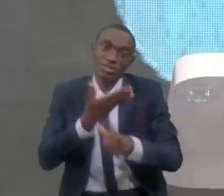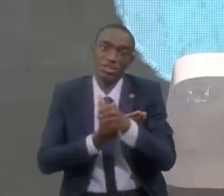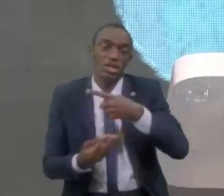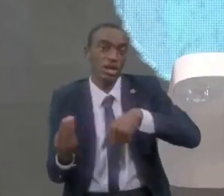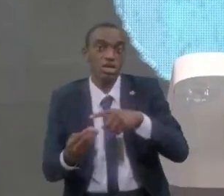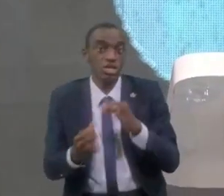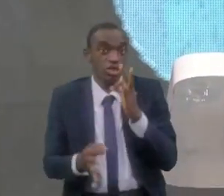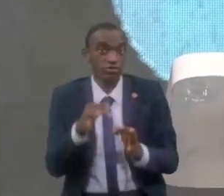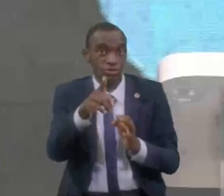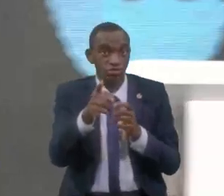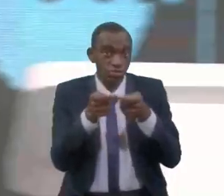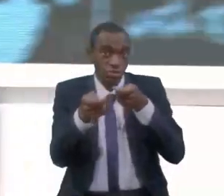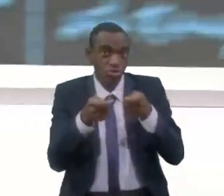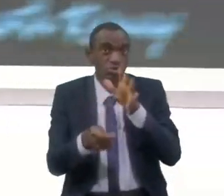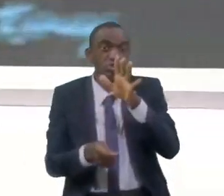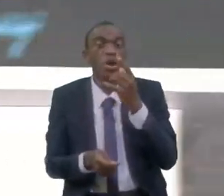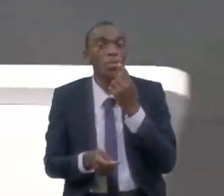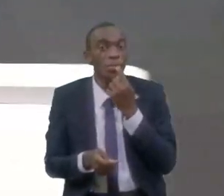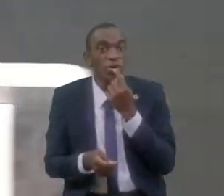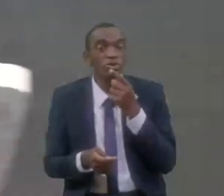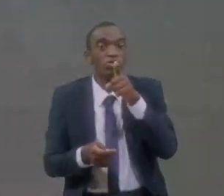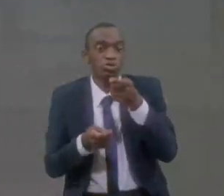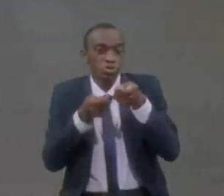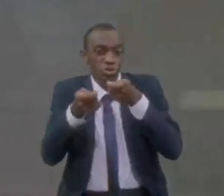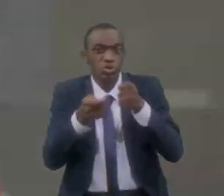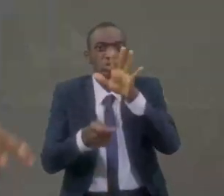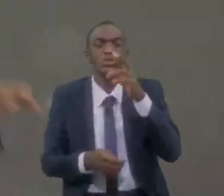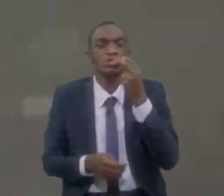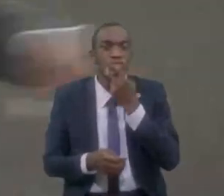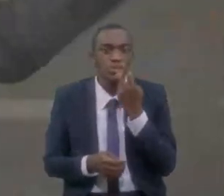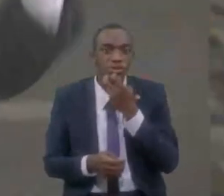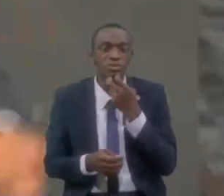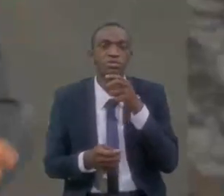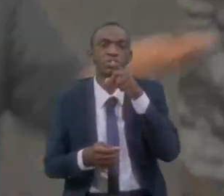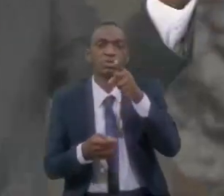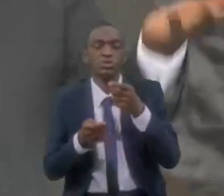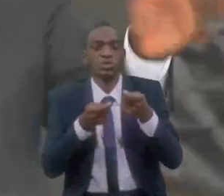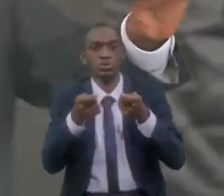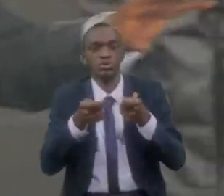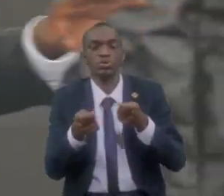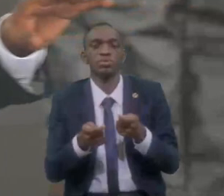le contrôle de votre bouche, le contrôle de votre style de vie,